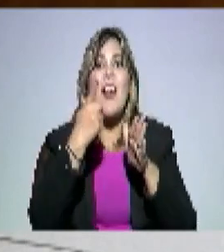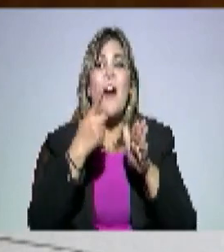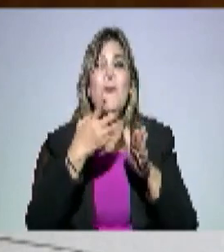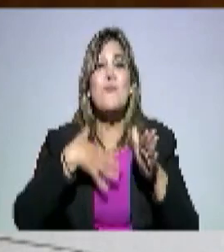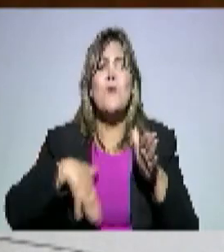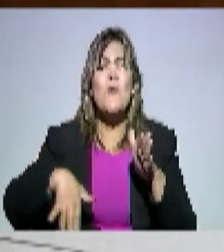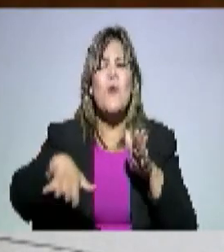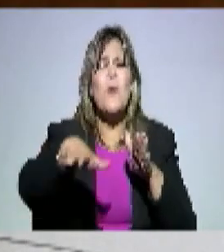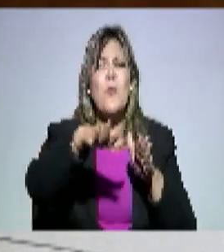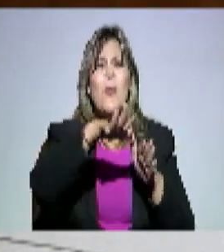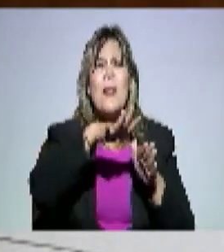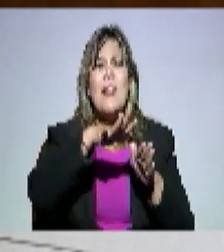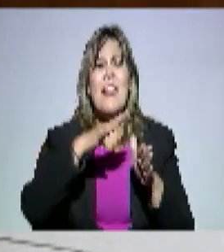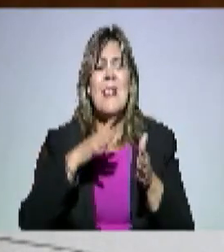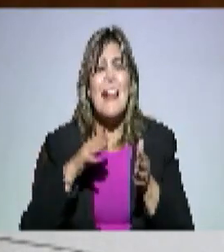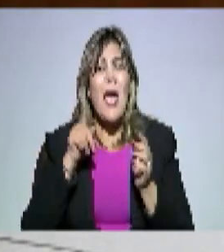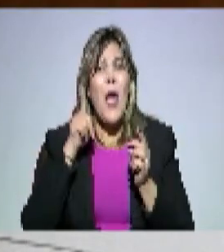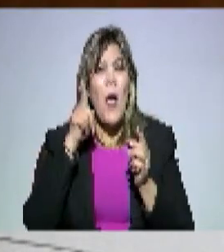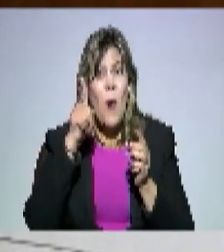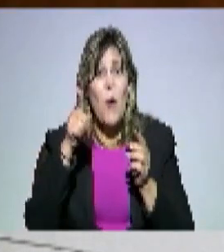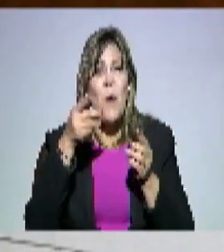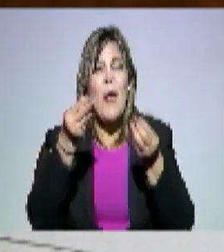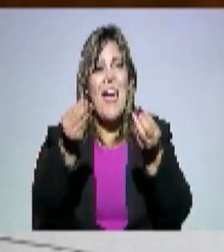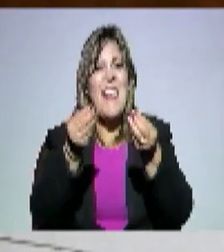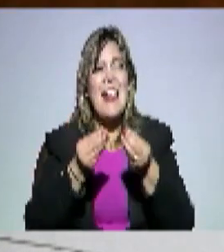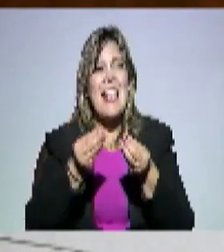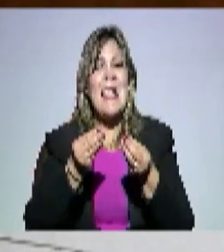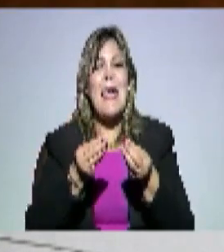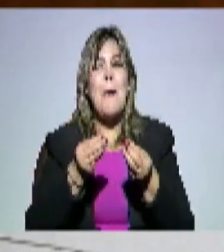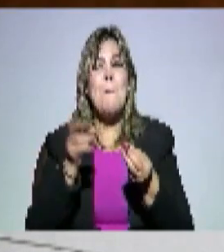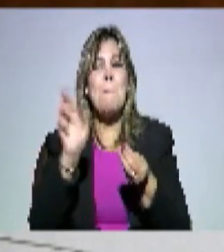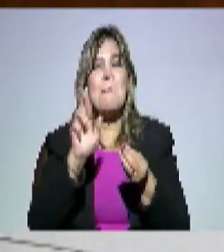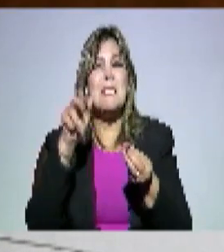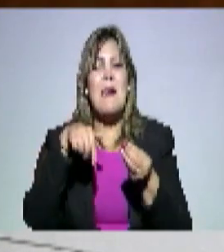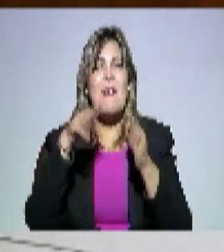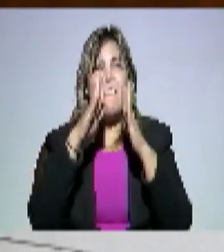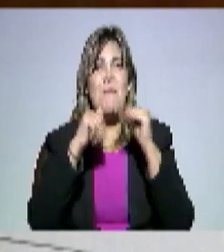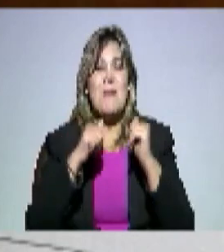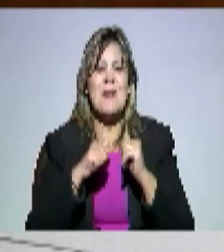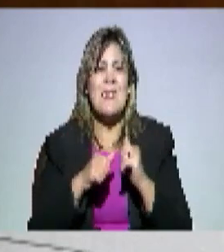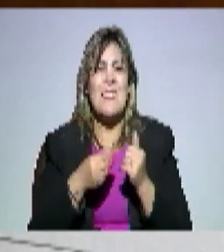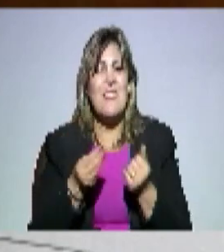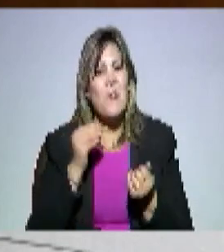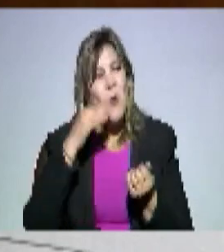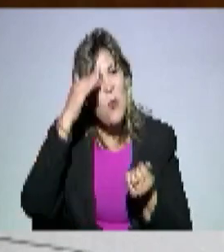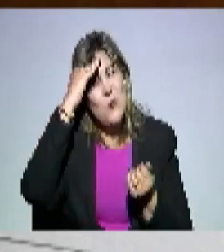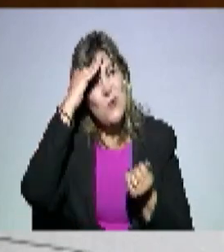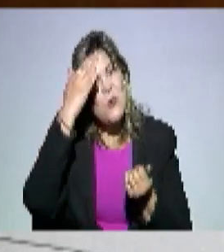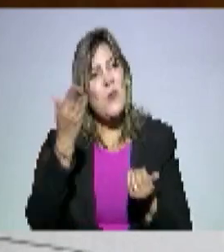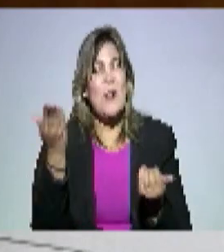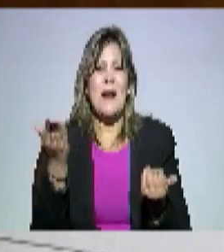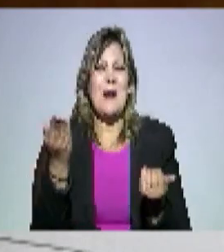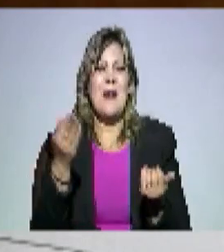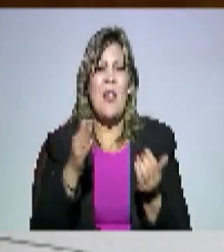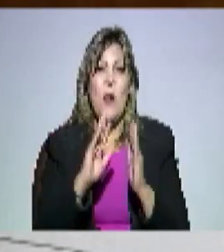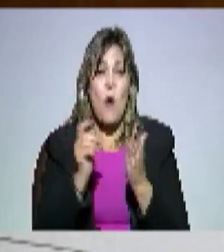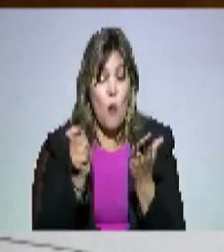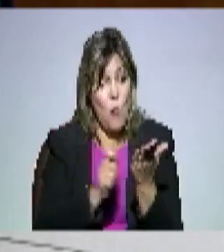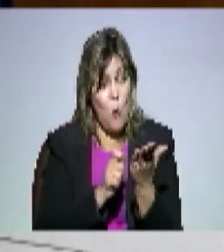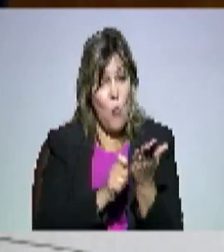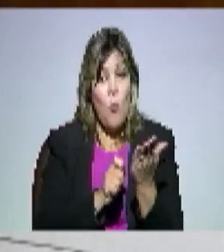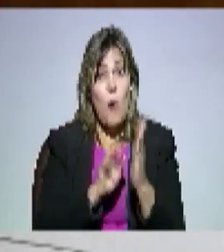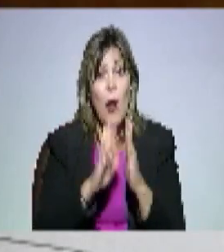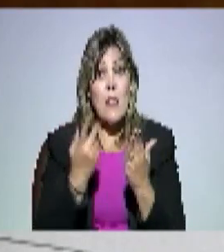لماري مورقس ان هو جاب المسيحيه مصر قول له كتر خيرك يا ماري مورقس وكتب انجيل وعمل مدرسه